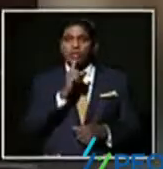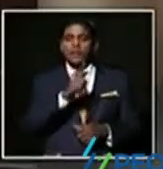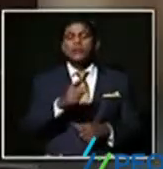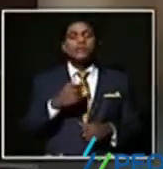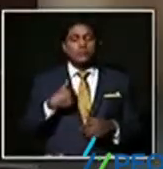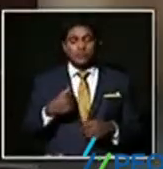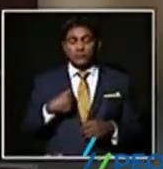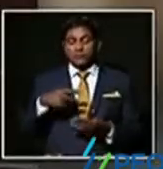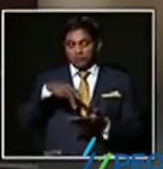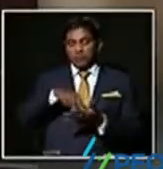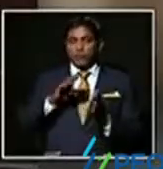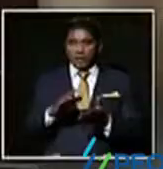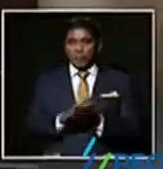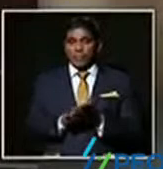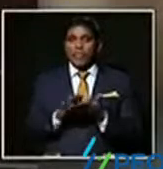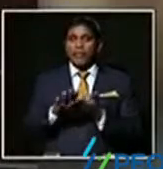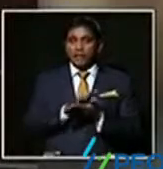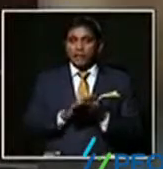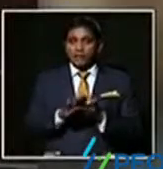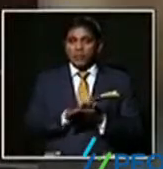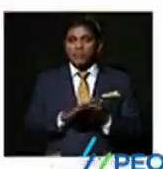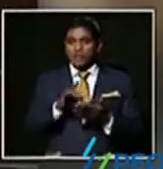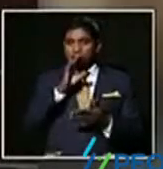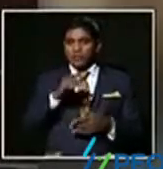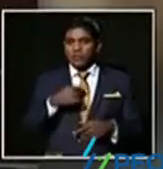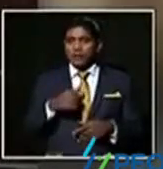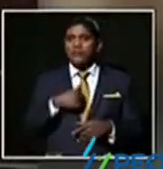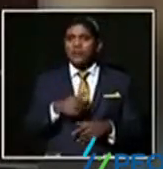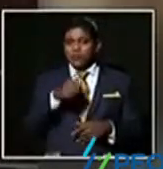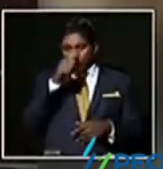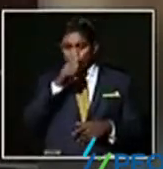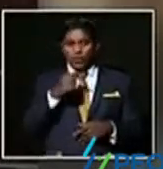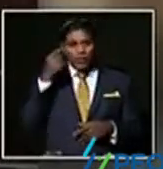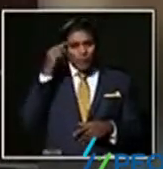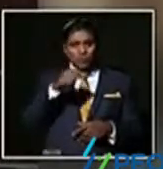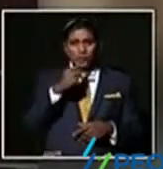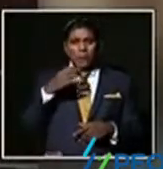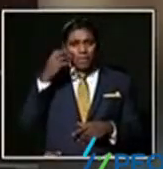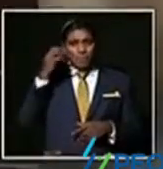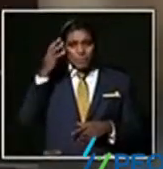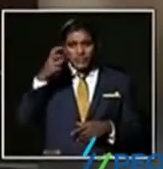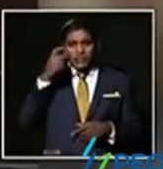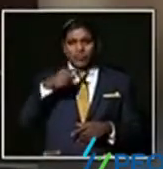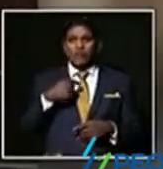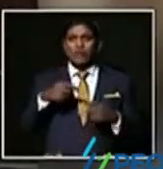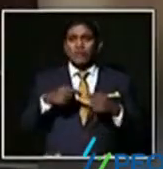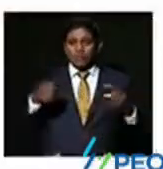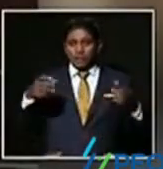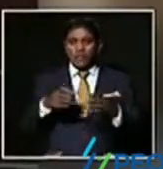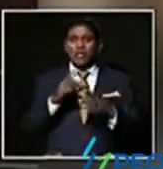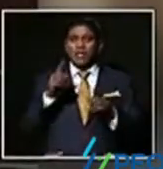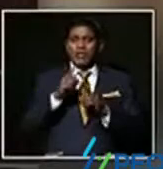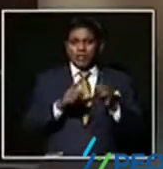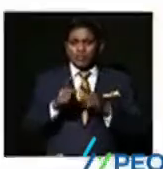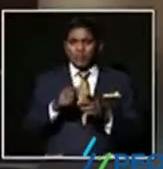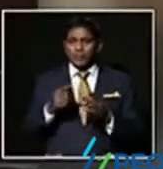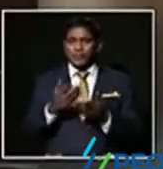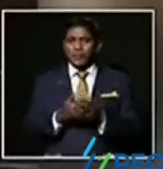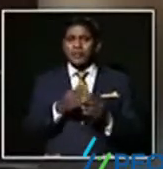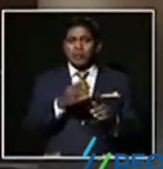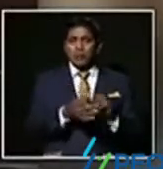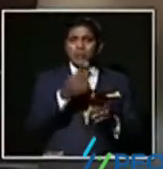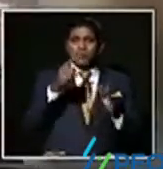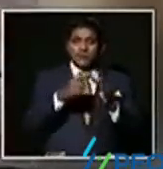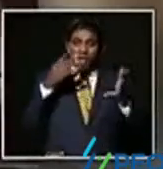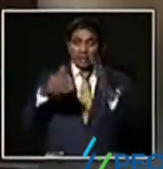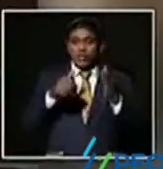මම ඉතාමත් පෑදිලා ලැජ්ජ වෙනවා. මේ අමු ඔරෙක් වෙනුවෙන් පිස්සෙක් වෙනුවෙන් විපක්ෂ නායකතුමා පෙනී සිටීම පිළිබඳව. ජාත්‍යන්තර ඔරෙක් සභාපති කියන්නේ. එතුමා